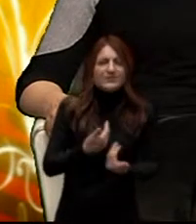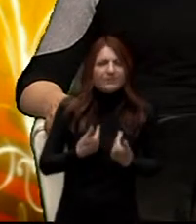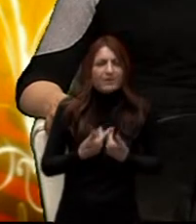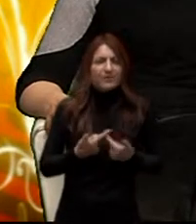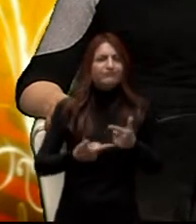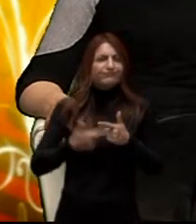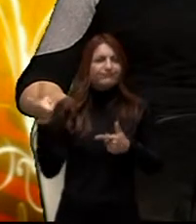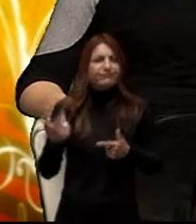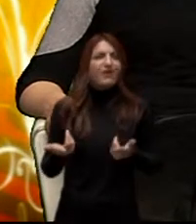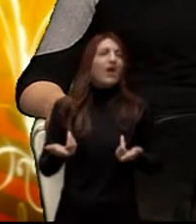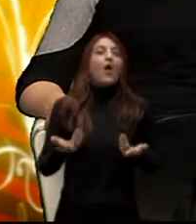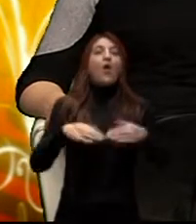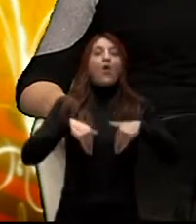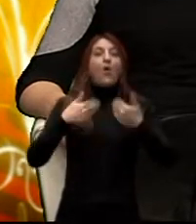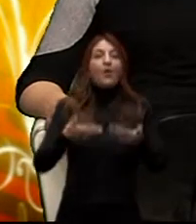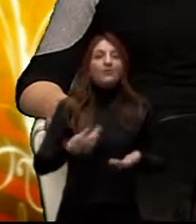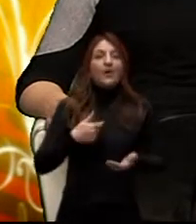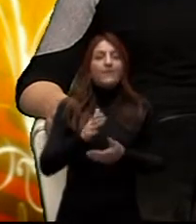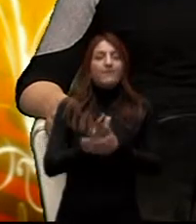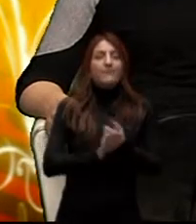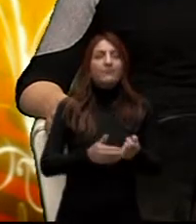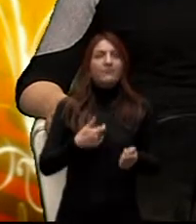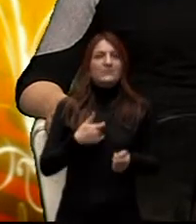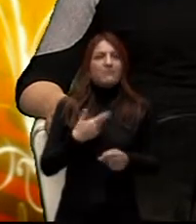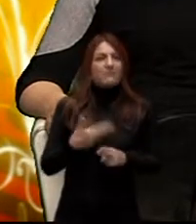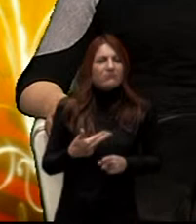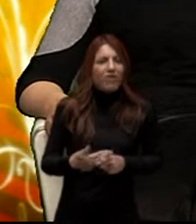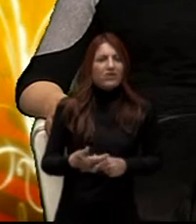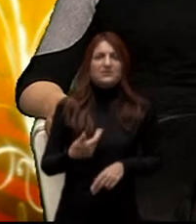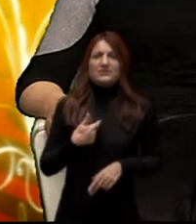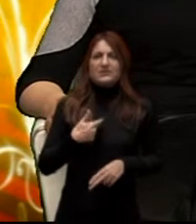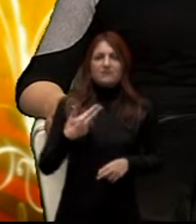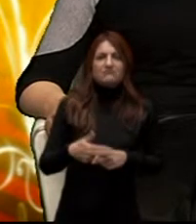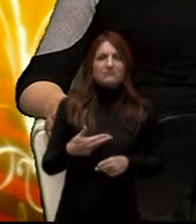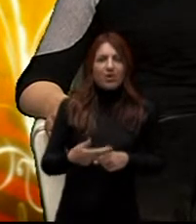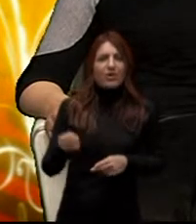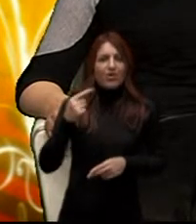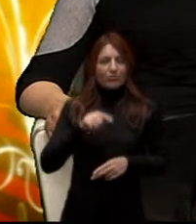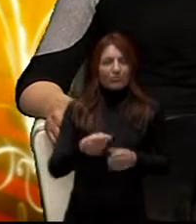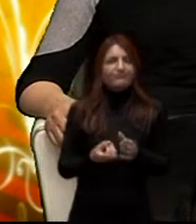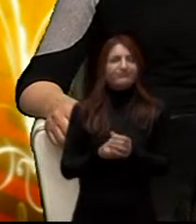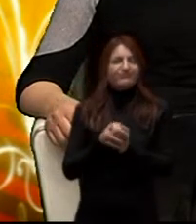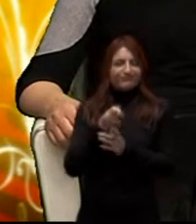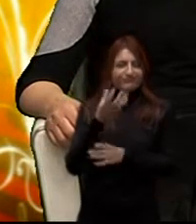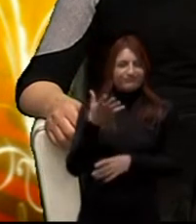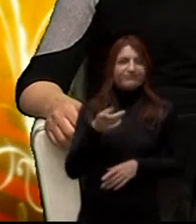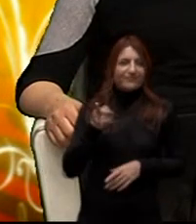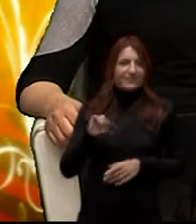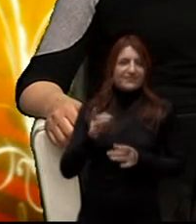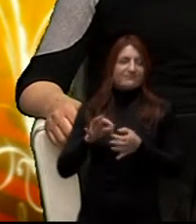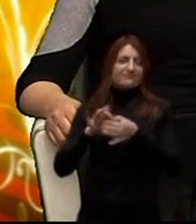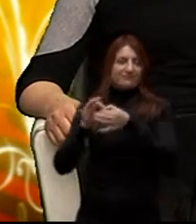udovoljavaju svima oko sebe, počnu biti bolesni i to je jedan od načina je tenzijska glavobolja. Isto tako je to često